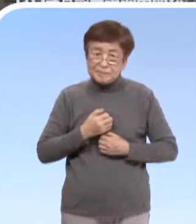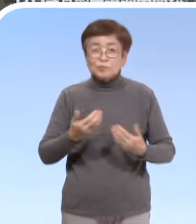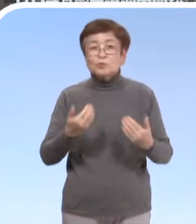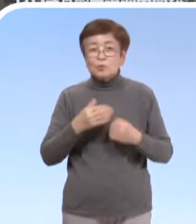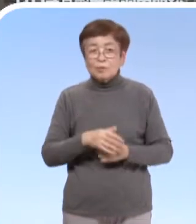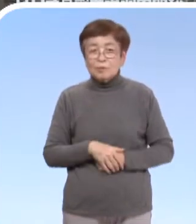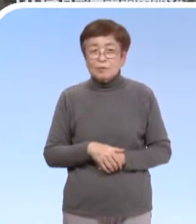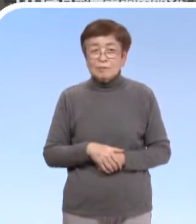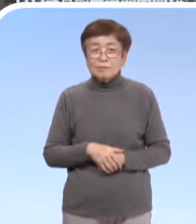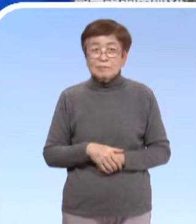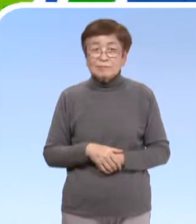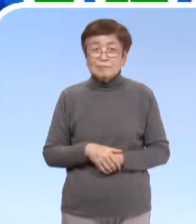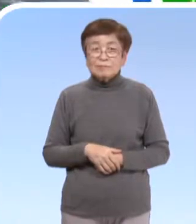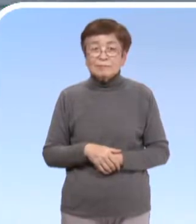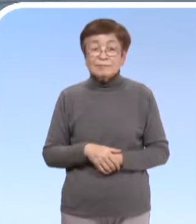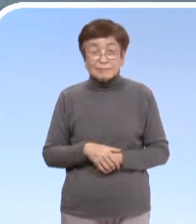らいます